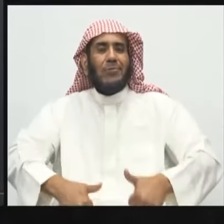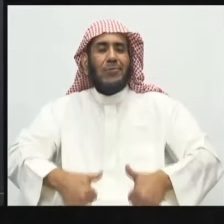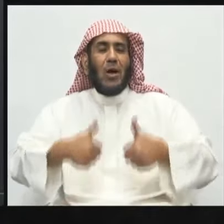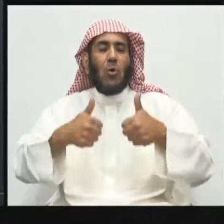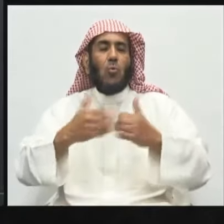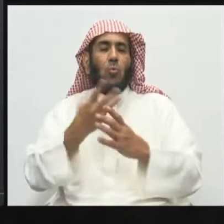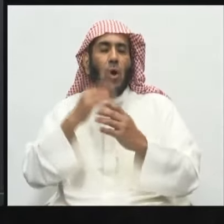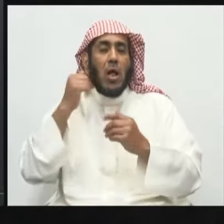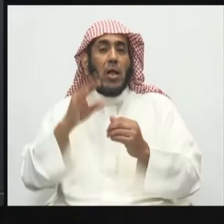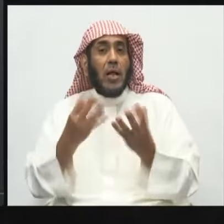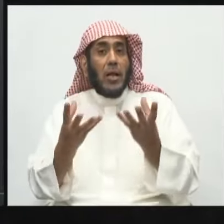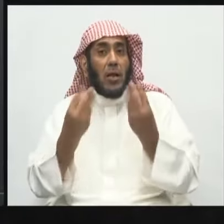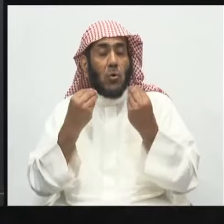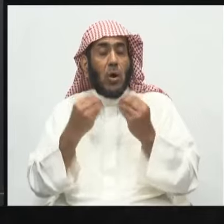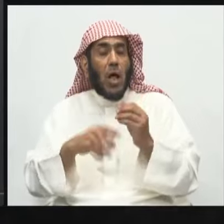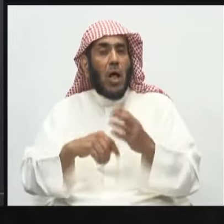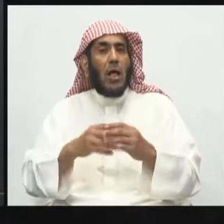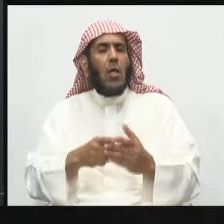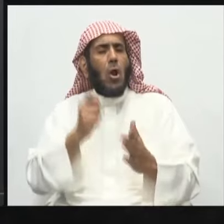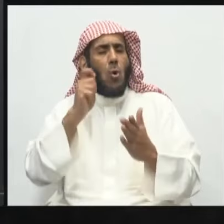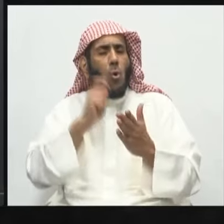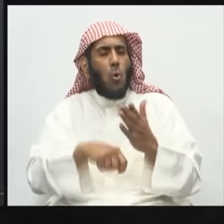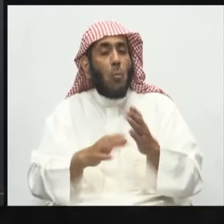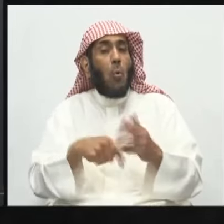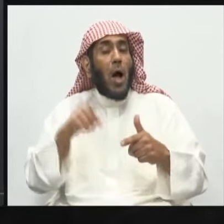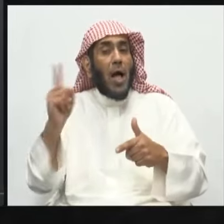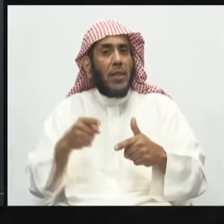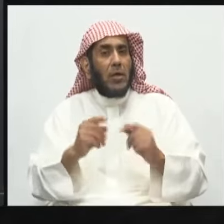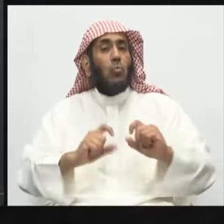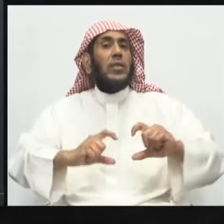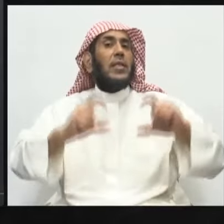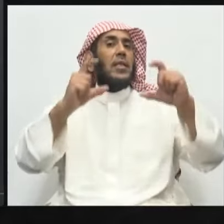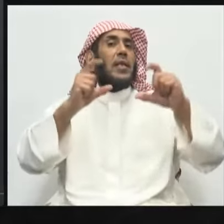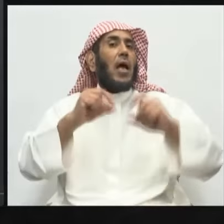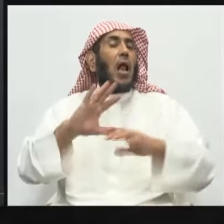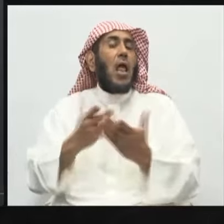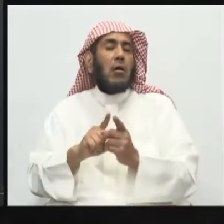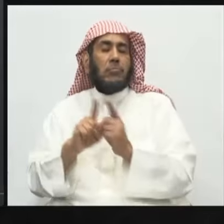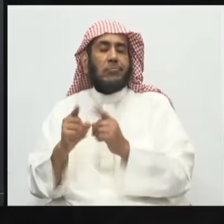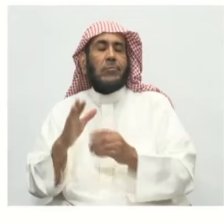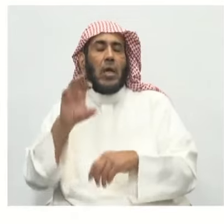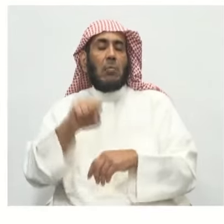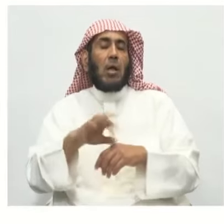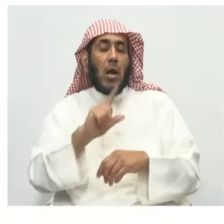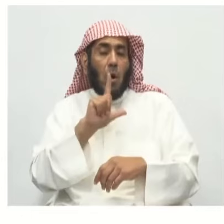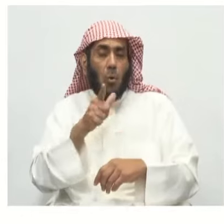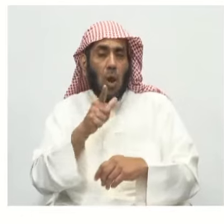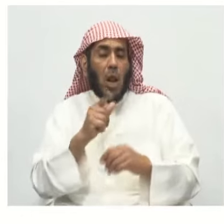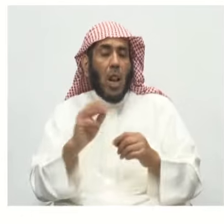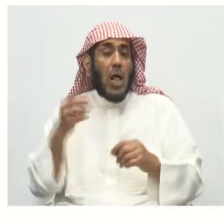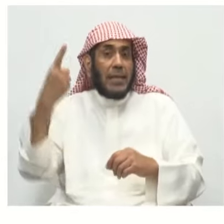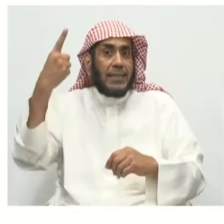والرائع نذكر هذا الحكم ونذكر كذلك الدليل عليه طيب نقول